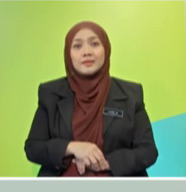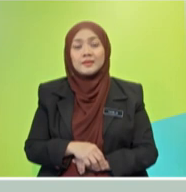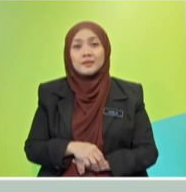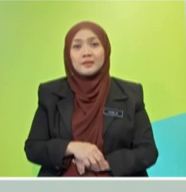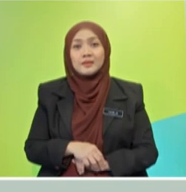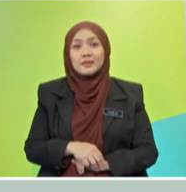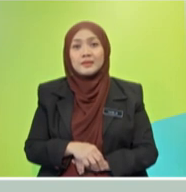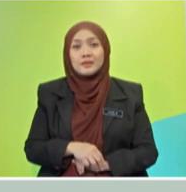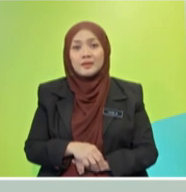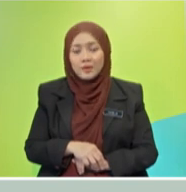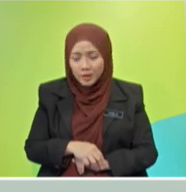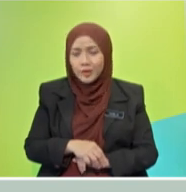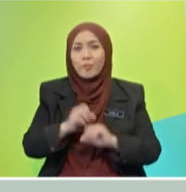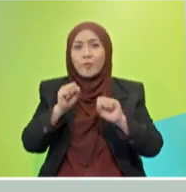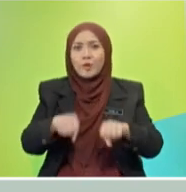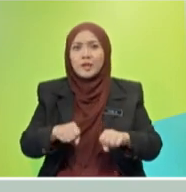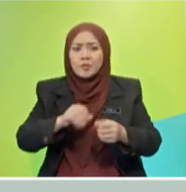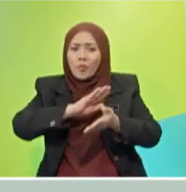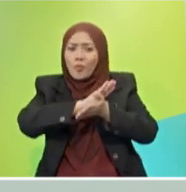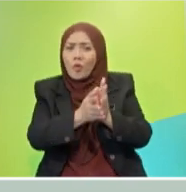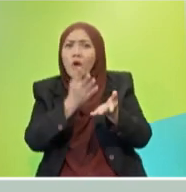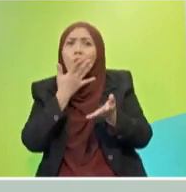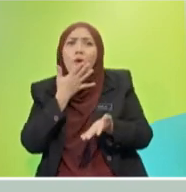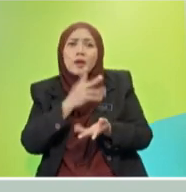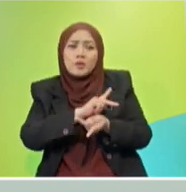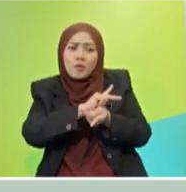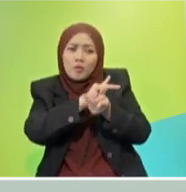semakin masa betul ya